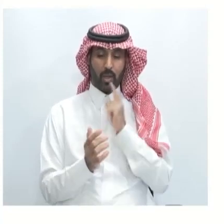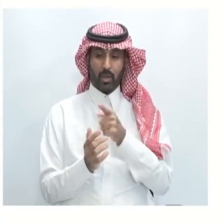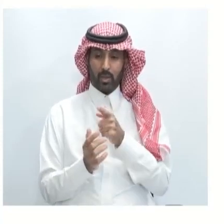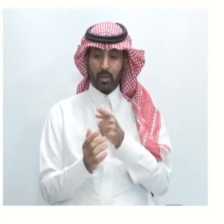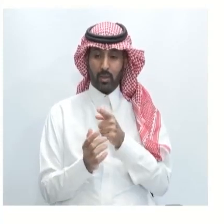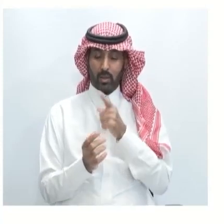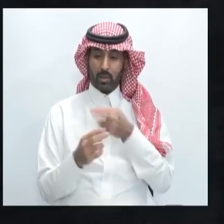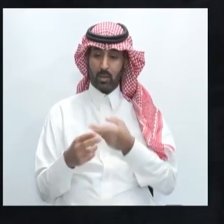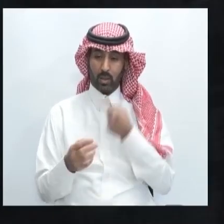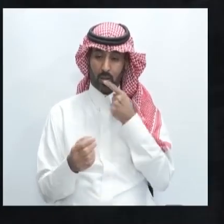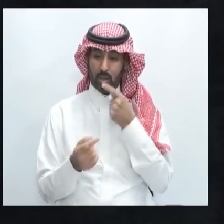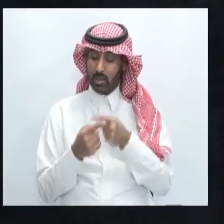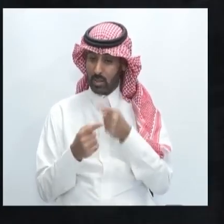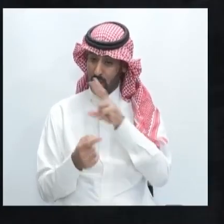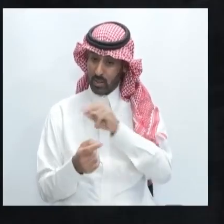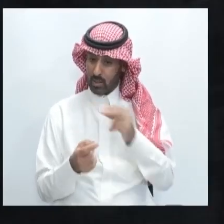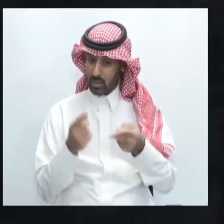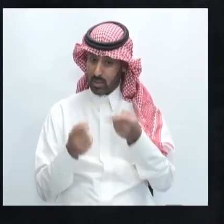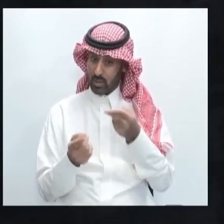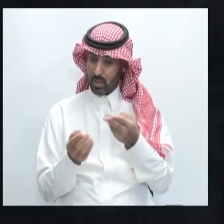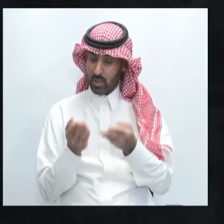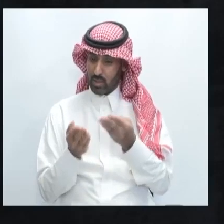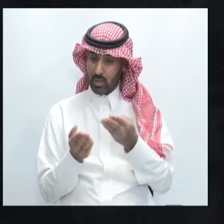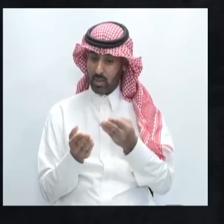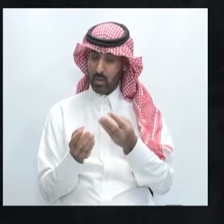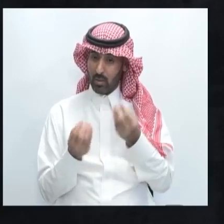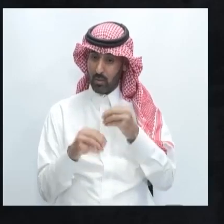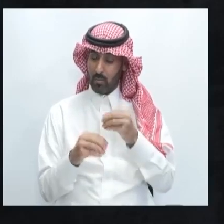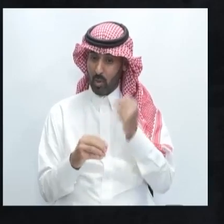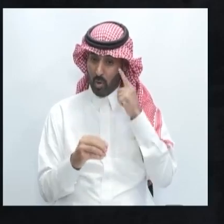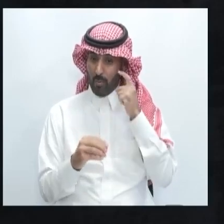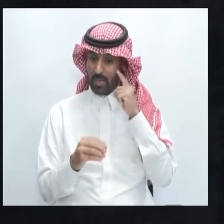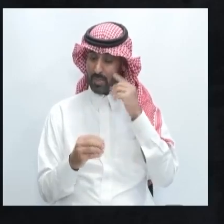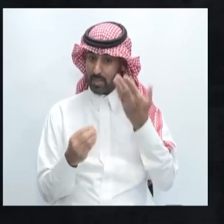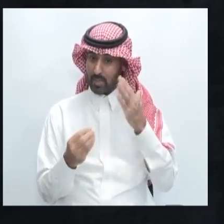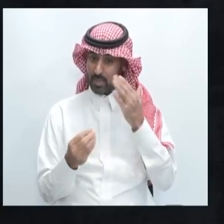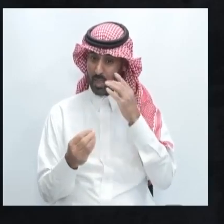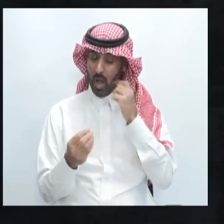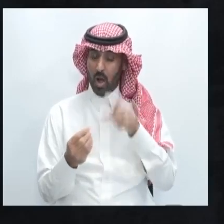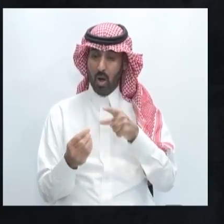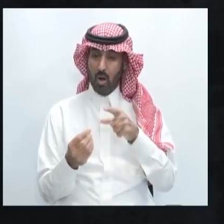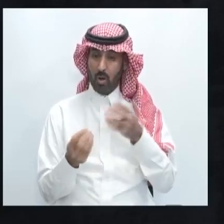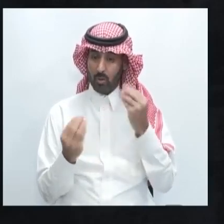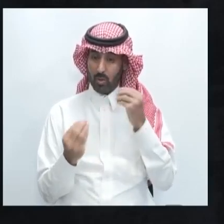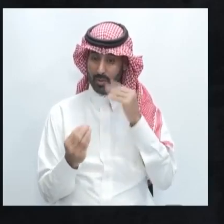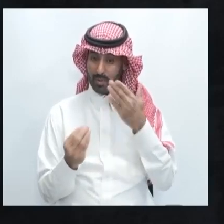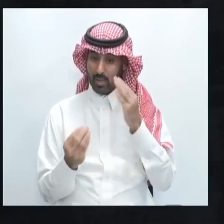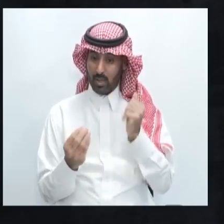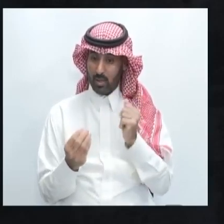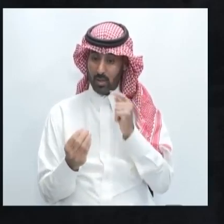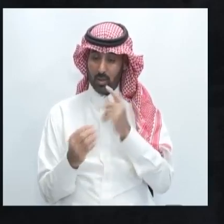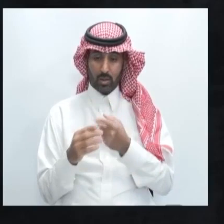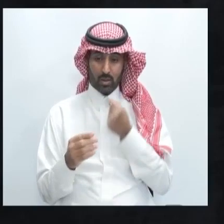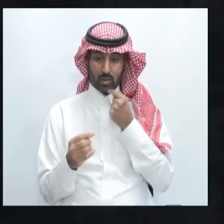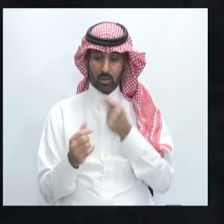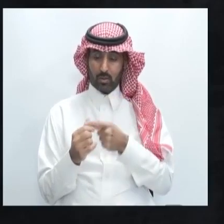هل النتيجه في القياس تضيف لنا معلومه جديده او هي محصله او هي نتيجه